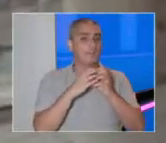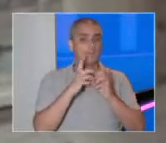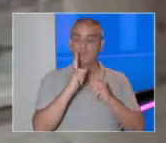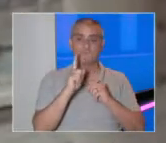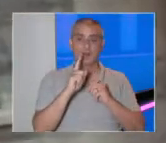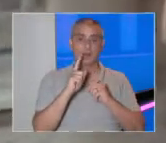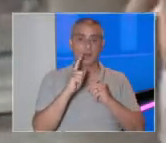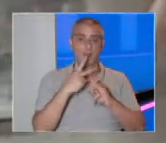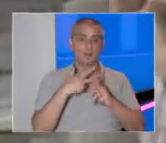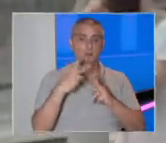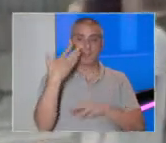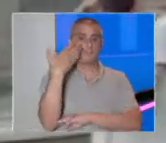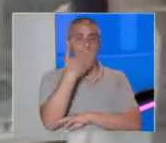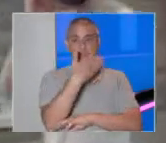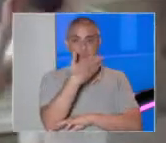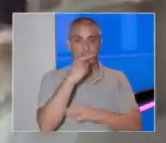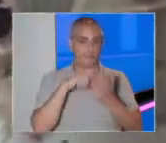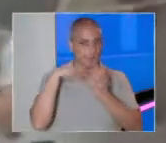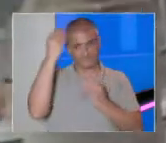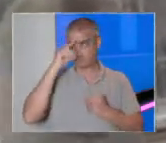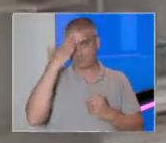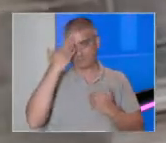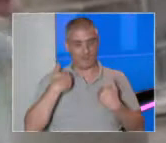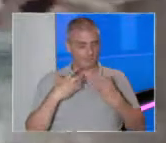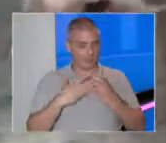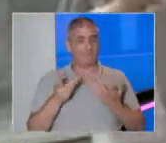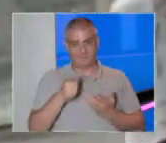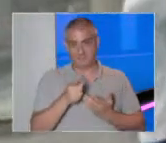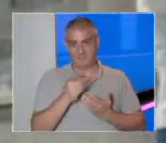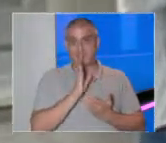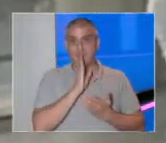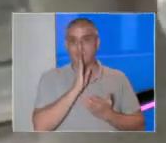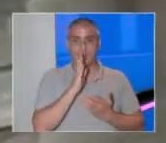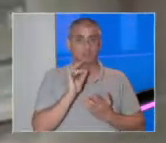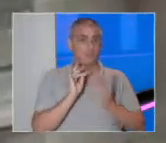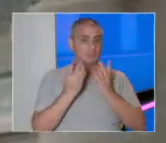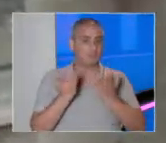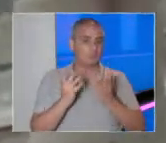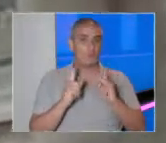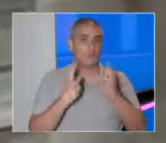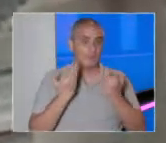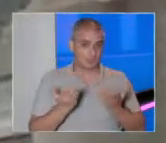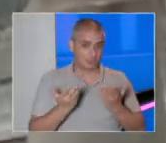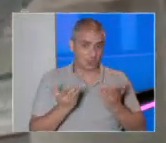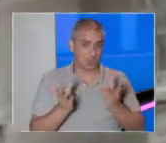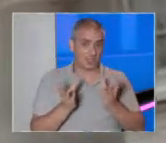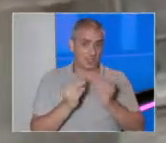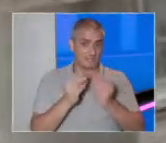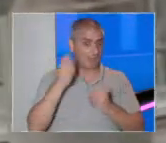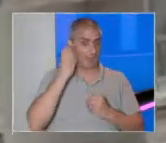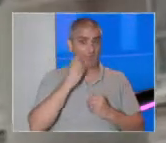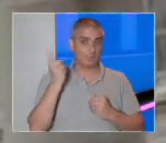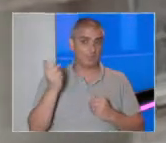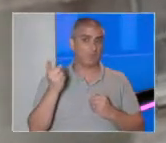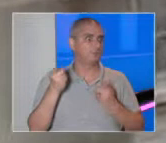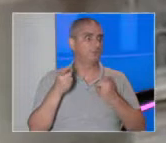ולא רק שתי מדינות. כי הפלסטינים לא מכירים בנו כעם, וזה עומק הבעיה של הסכסוך. עכשיו, מה שקורה עם האמירויות,